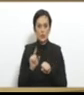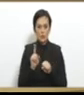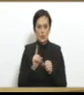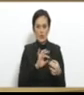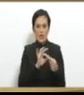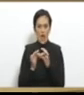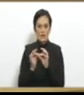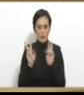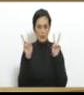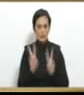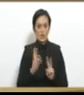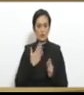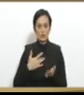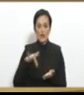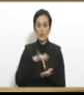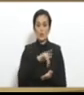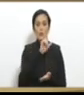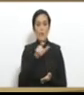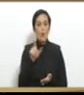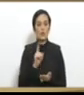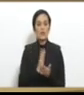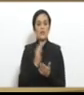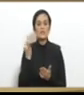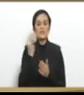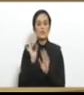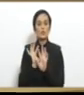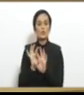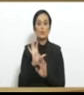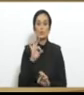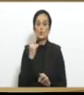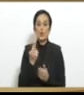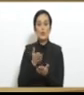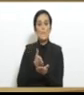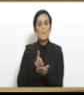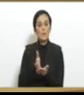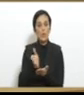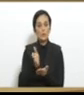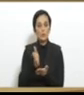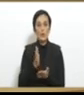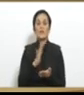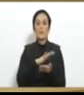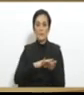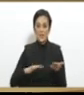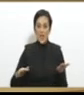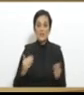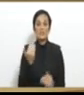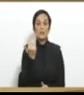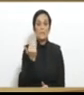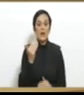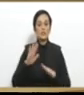vtkat chveni mokhalakheebistvis rats aris interesebis asve vtkat uzrunvalqopa socialuri mimartulebit tundats rom gagrdzeldes